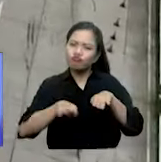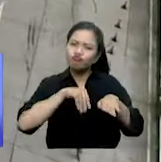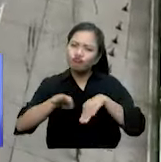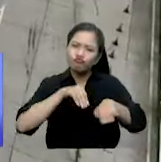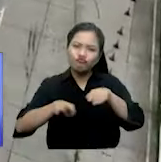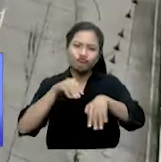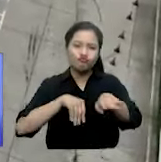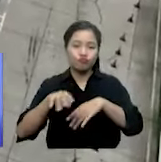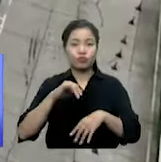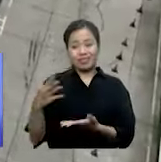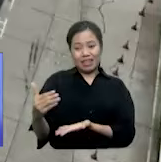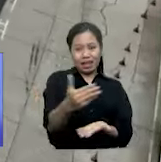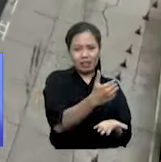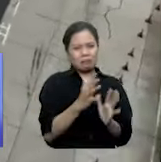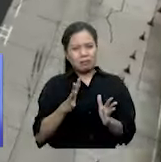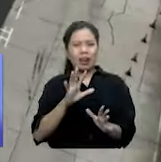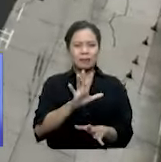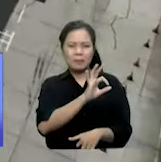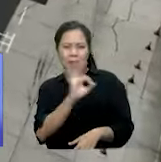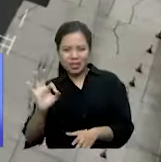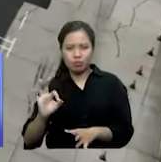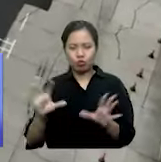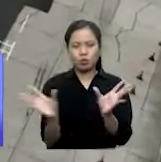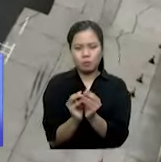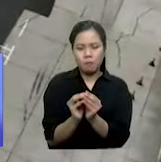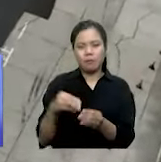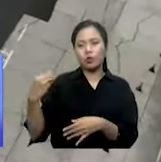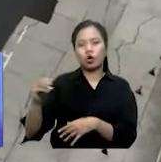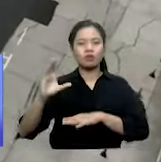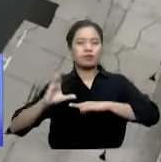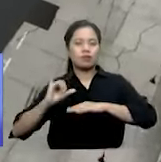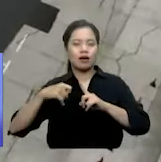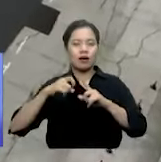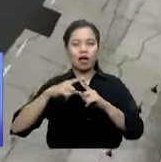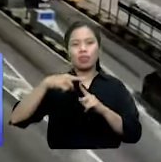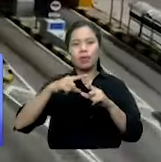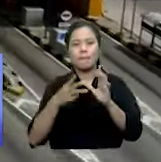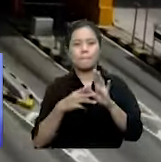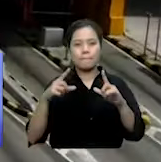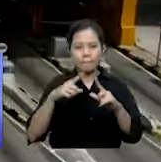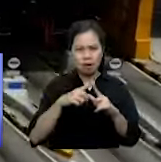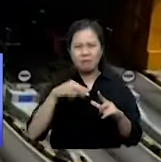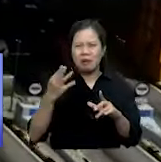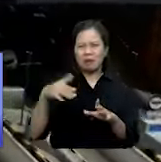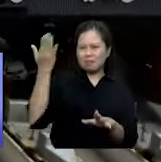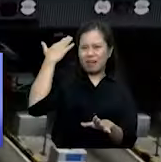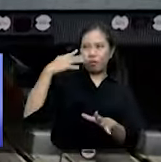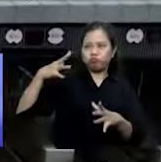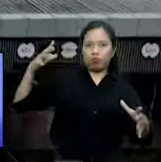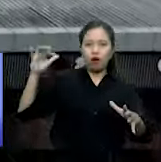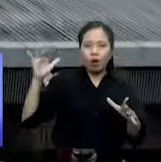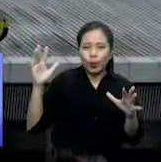bahkan terlihat lebih Sengkang data Jasa Marga ada sekitar 5.000 kendaraan melintasi kendaraan gerbang tol